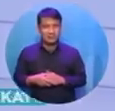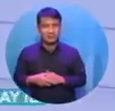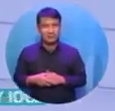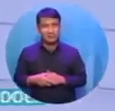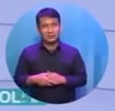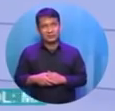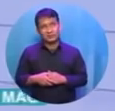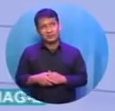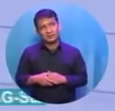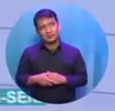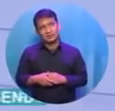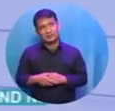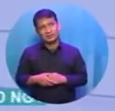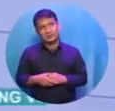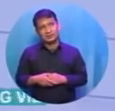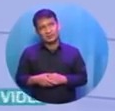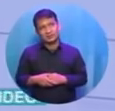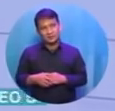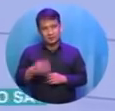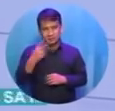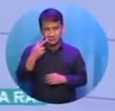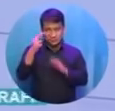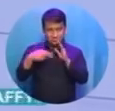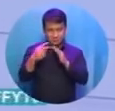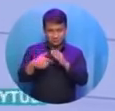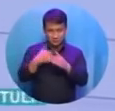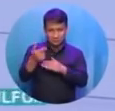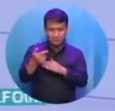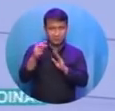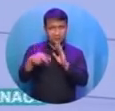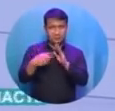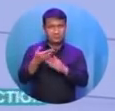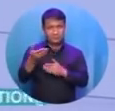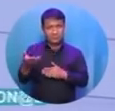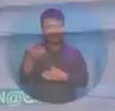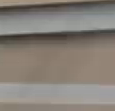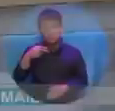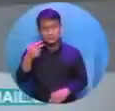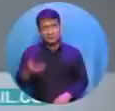Naiyak na siya. Sige. Pakita po natin yung kanyang video. Pakita po natin.